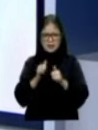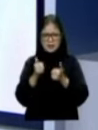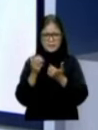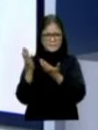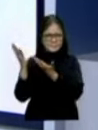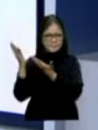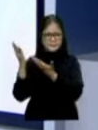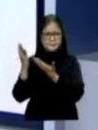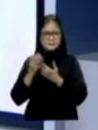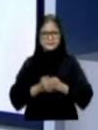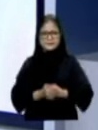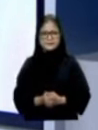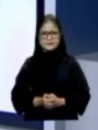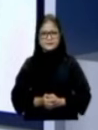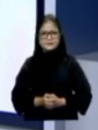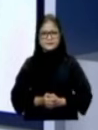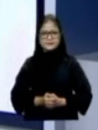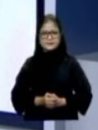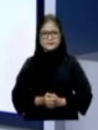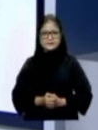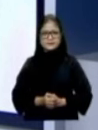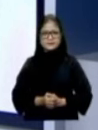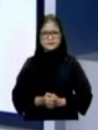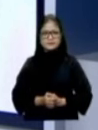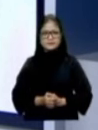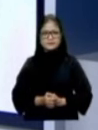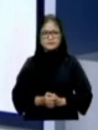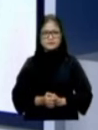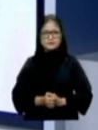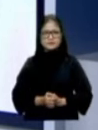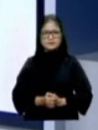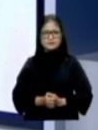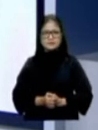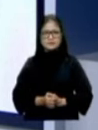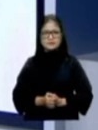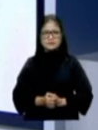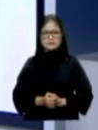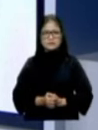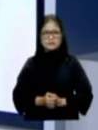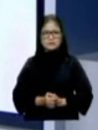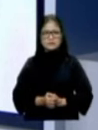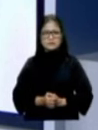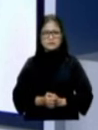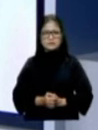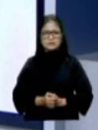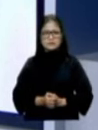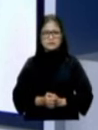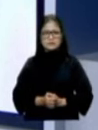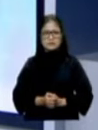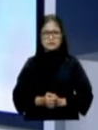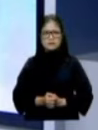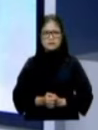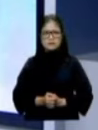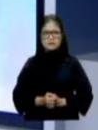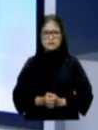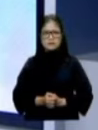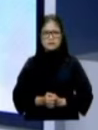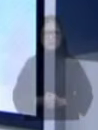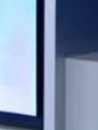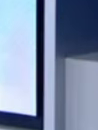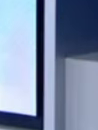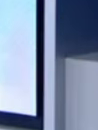seputar iNews Siang spesial Pemilu Rakyat Memilih 2024 selengkapnya.